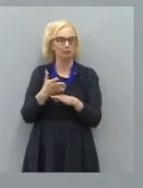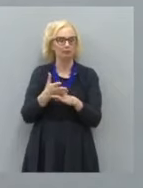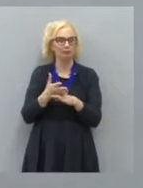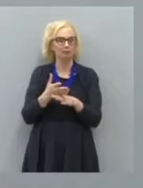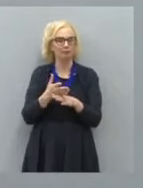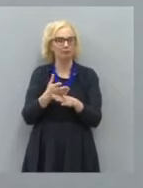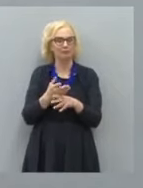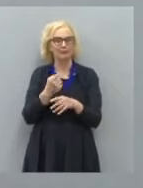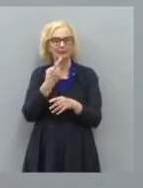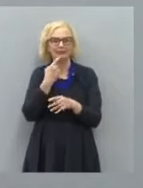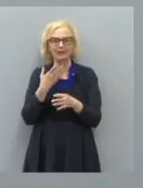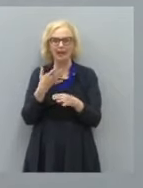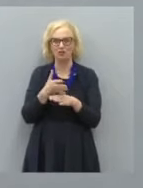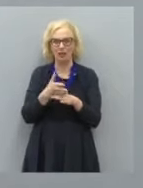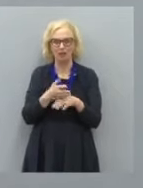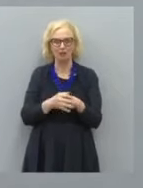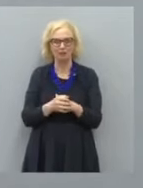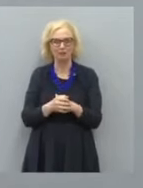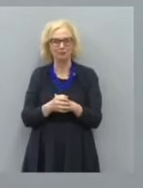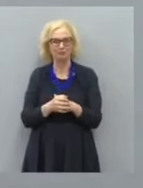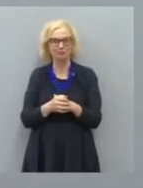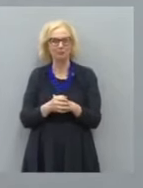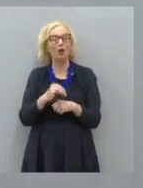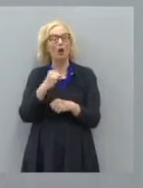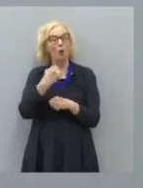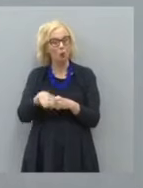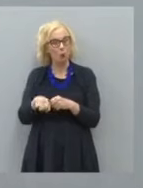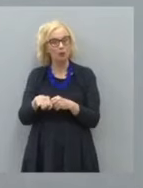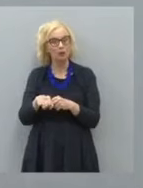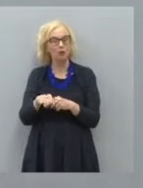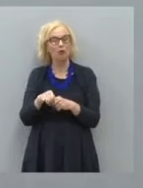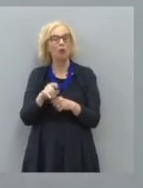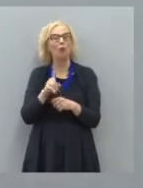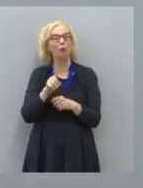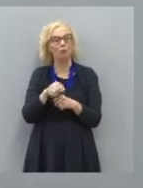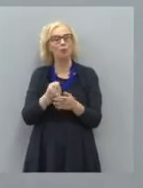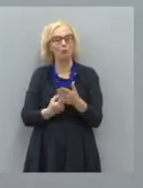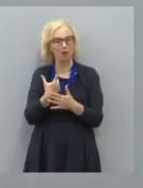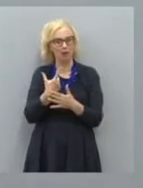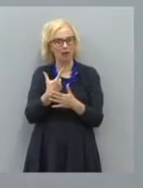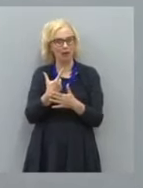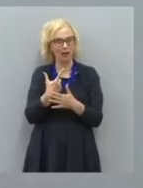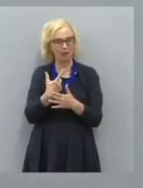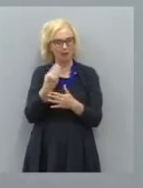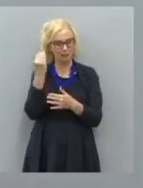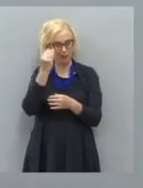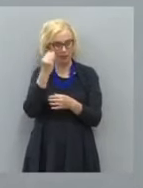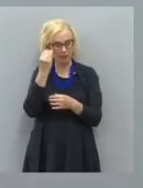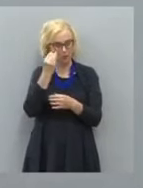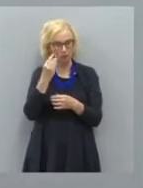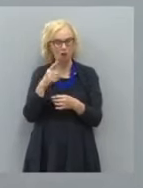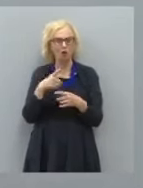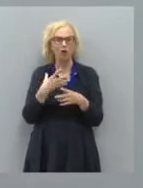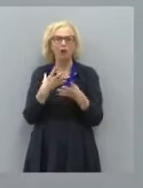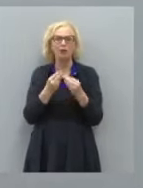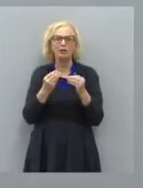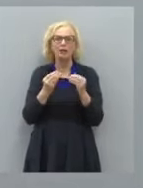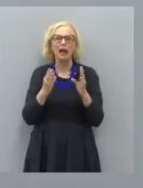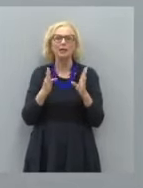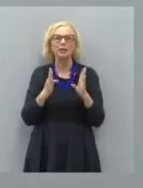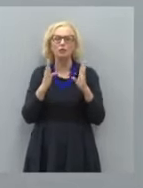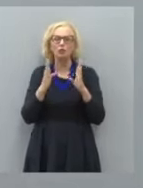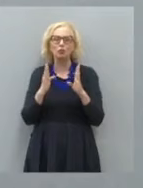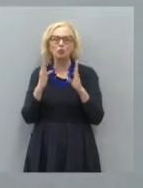all'interno di queste strutture l'ultimo aspetto che credo anche questo molto molto importante che tante strutture in alta quota